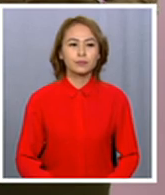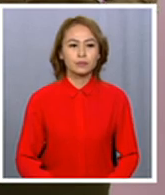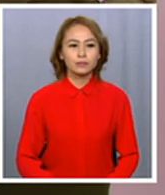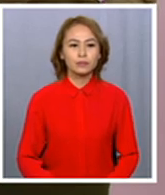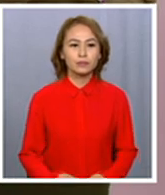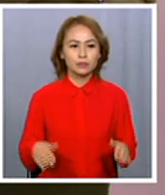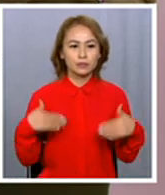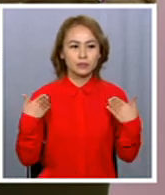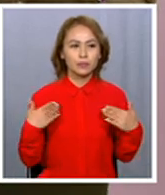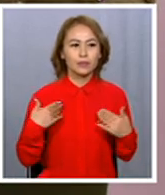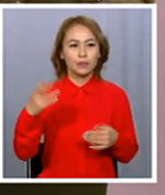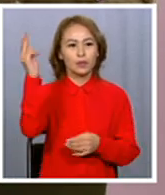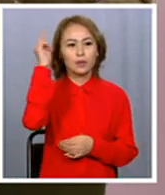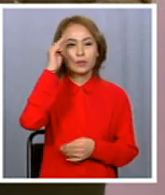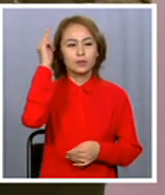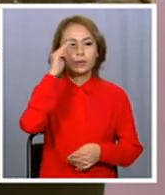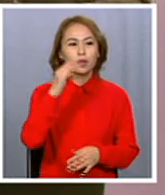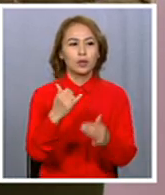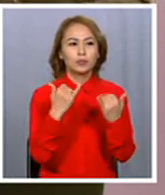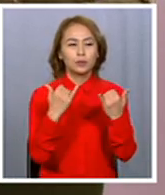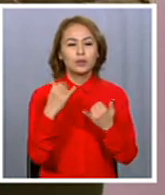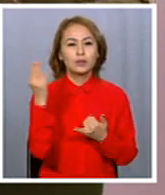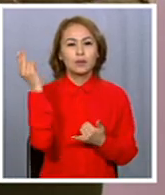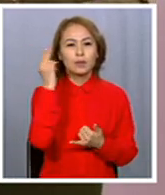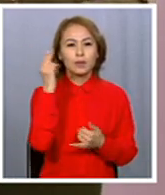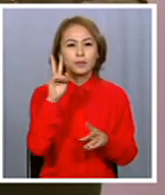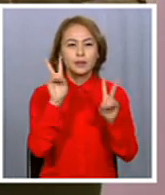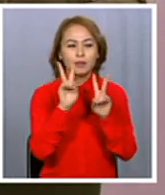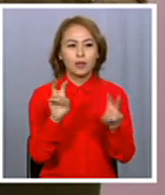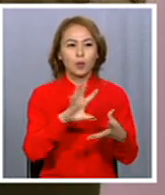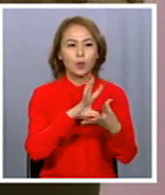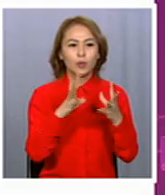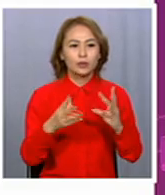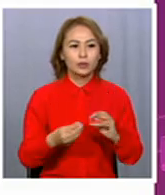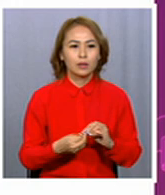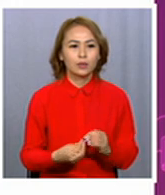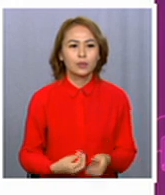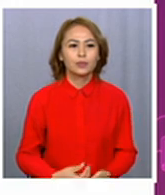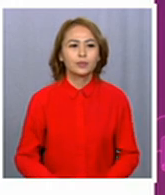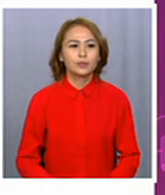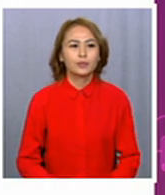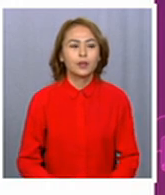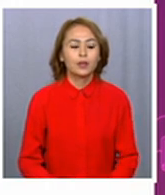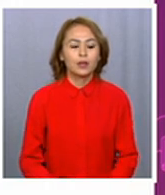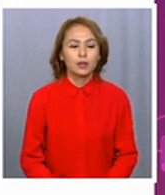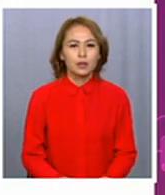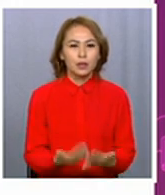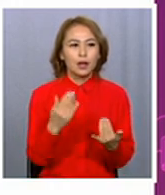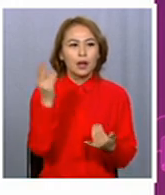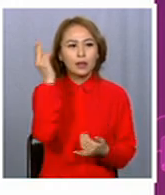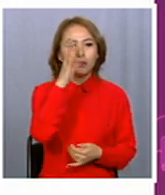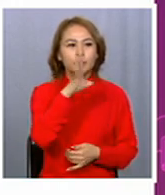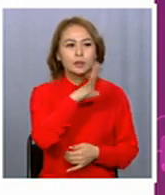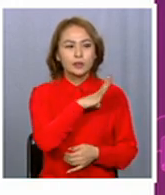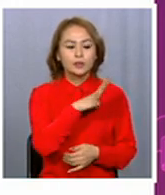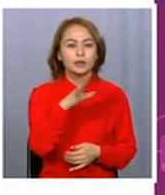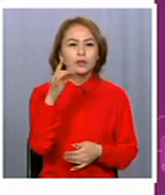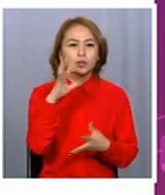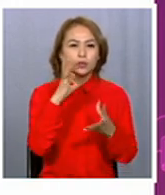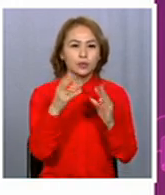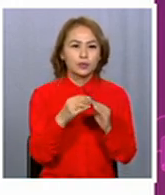Сәлеметсіңдер ме, оқушылар? Бүгінгі сабағымыздың тақырыбы – қорытындылау. Бүгінгі сабақта алған